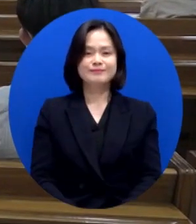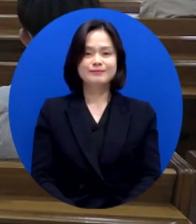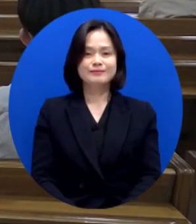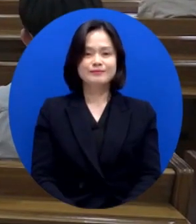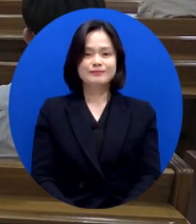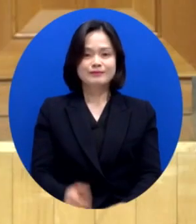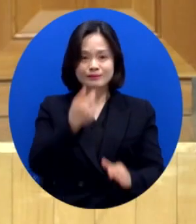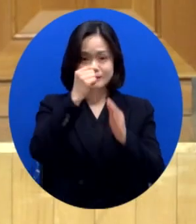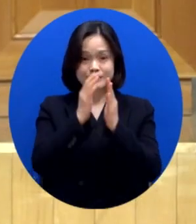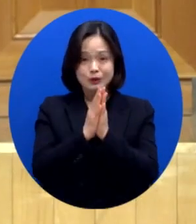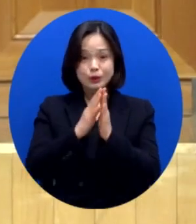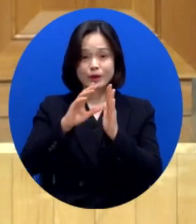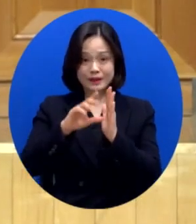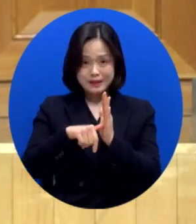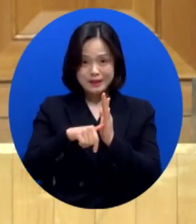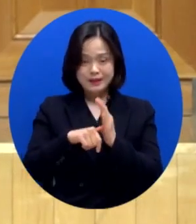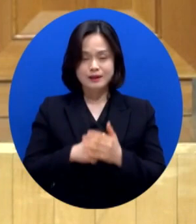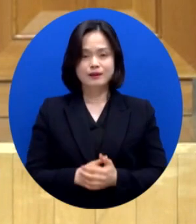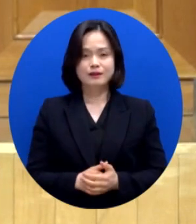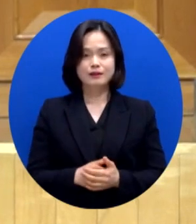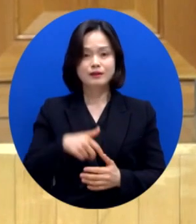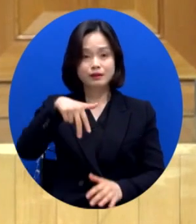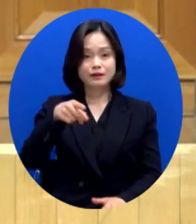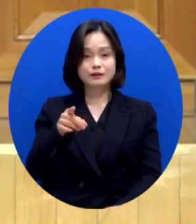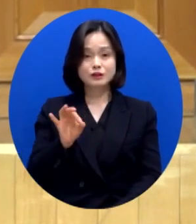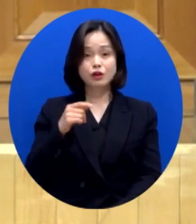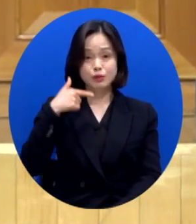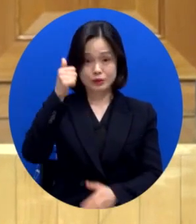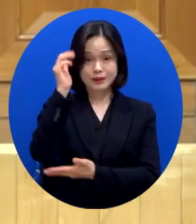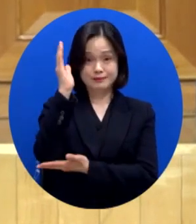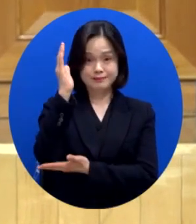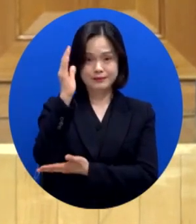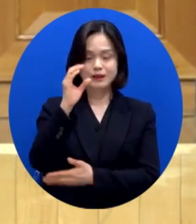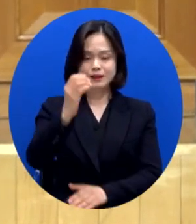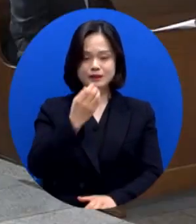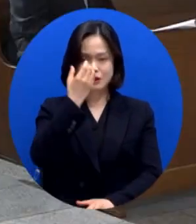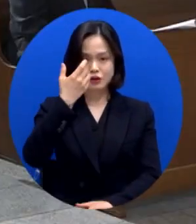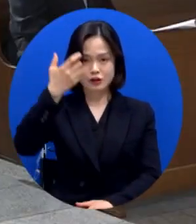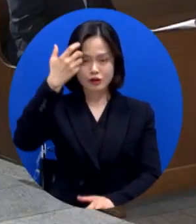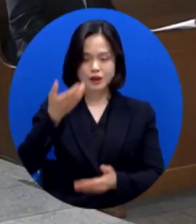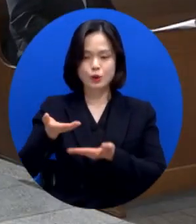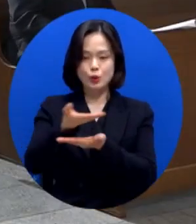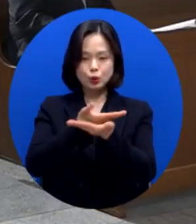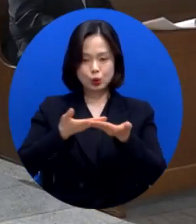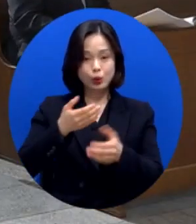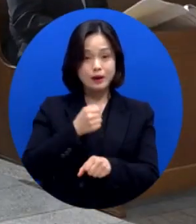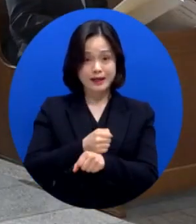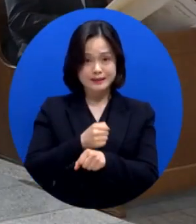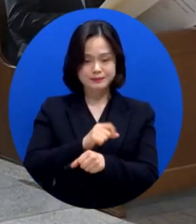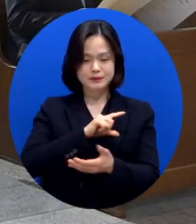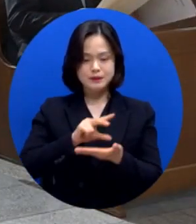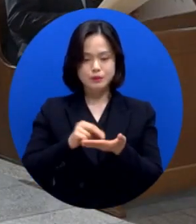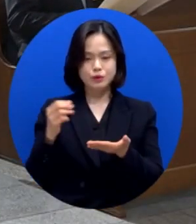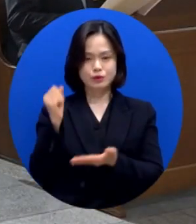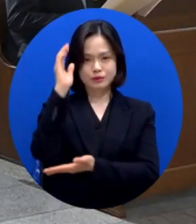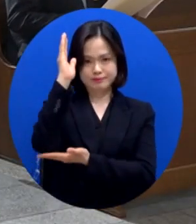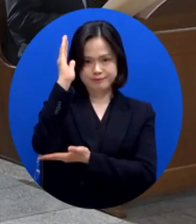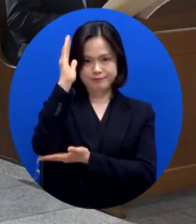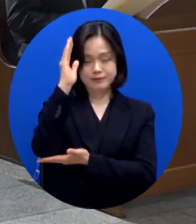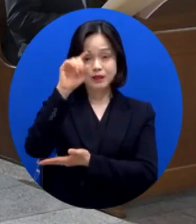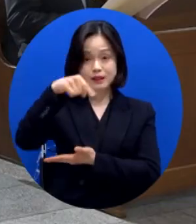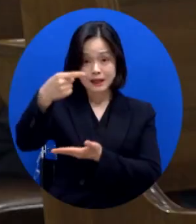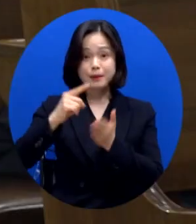기도회에서는 한복협 지도위원 정주채 목사가 성령의 교통하심을 제목으로 말씀을 전했습니다. 이어진